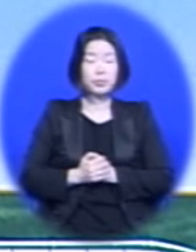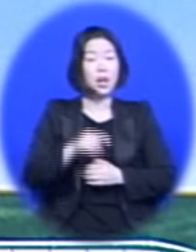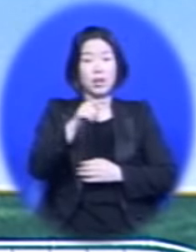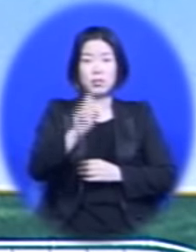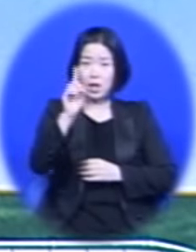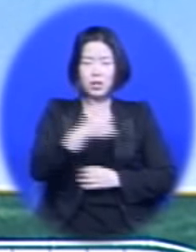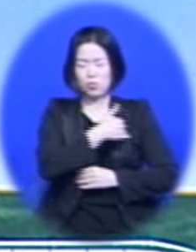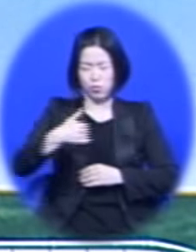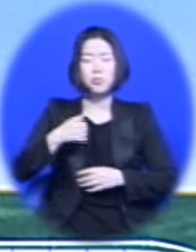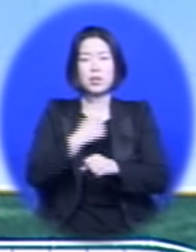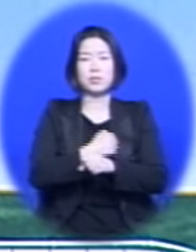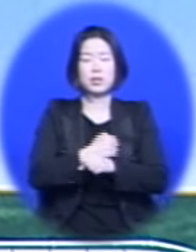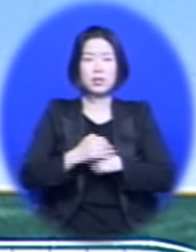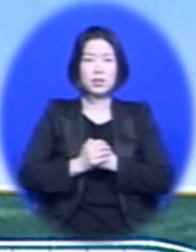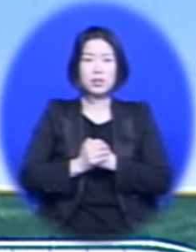그것으로 충분해요.